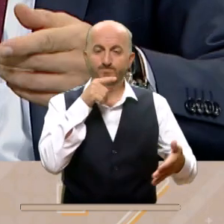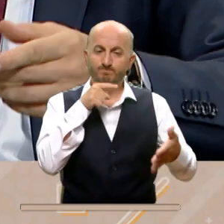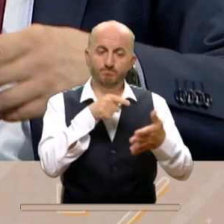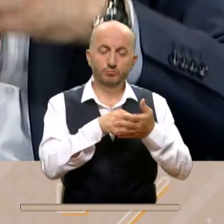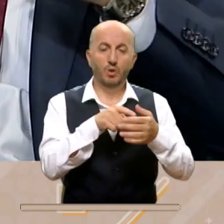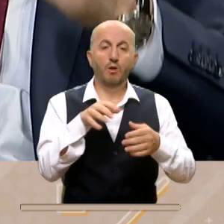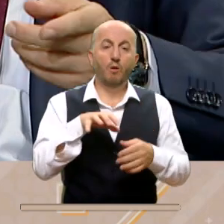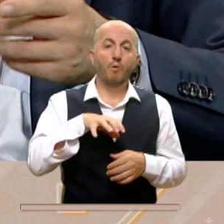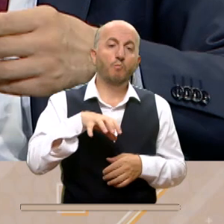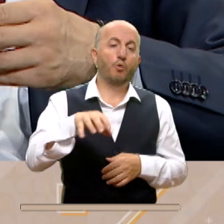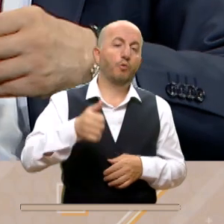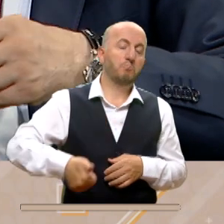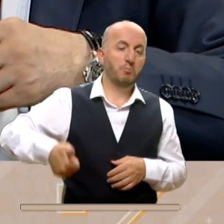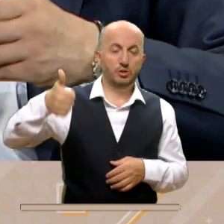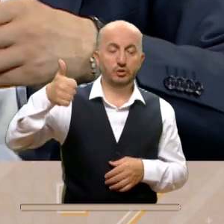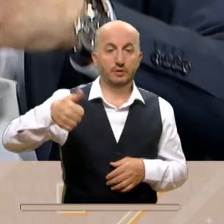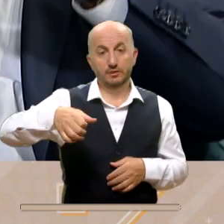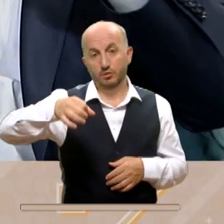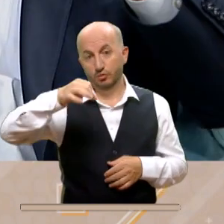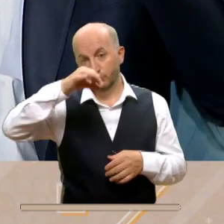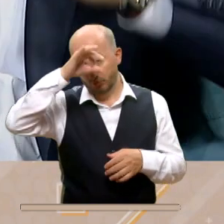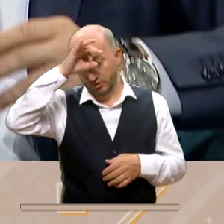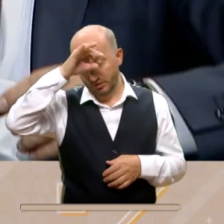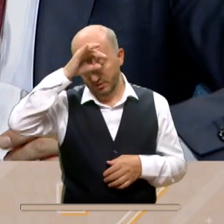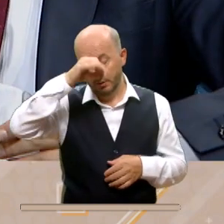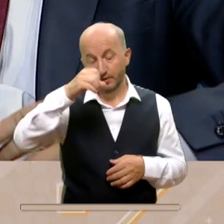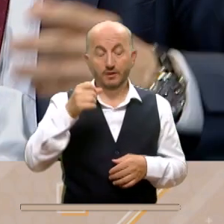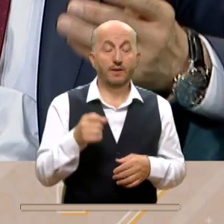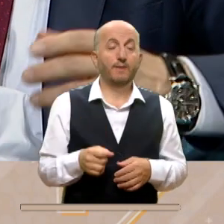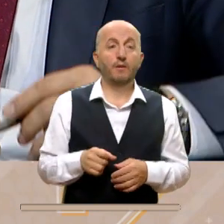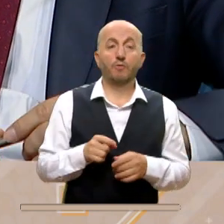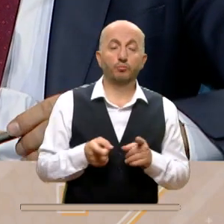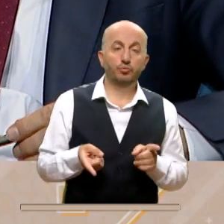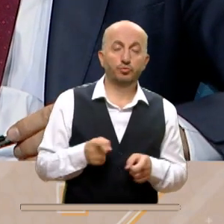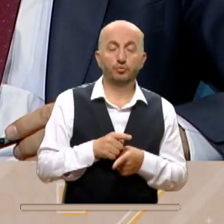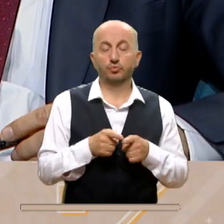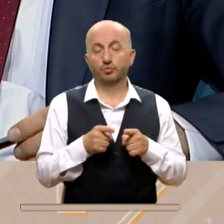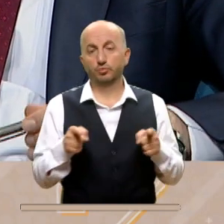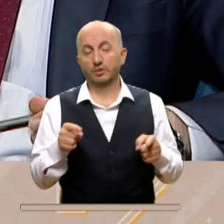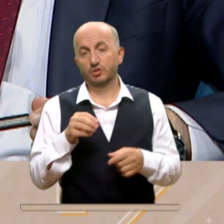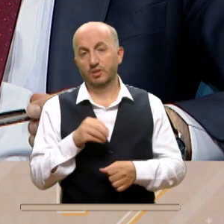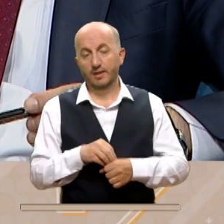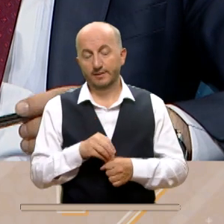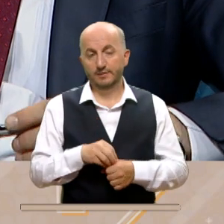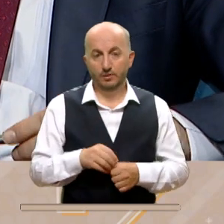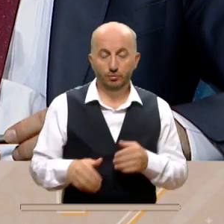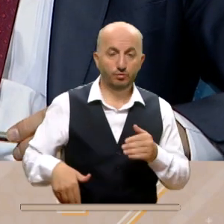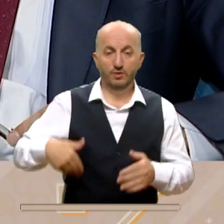Bölüm başkanları, dekanlar nezdinde gerekiyorsa biz dahi devreye girebiliyoruz bu tür süreçlerde. Onun